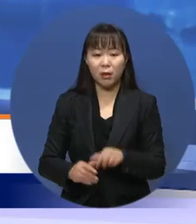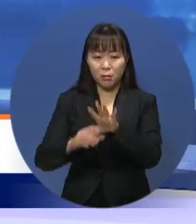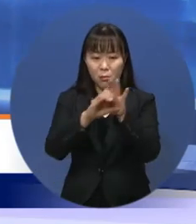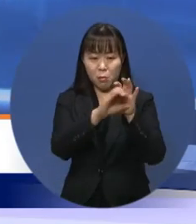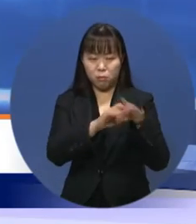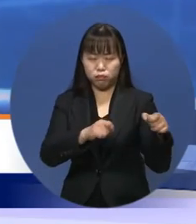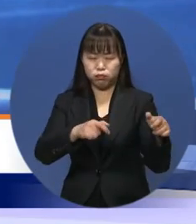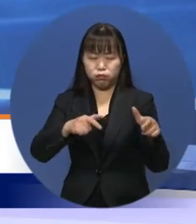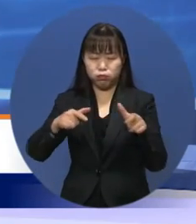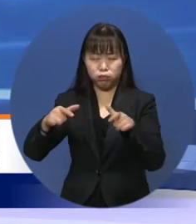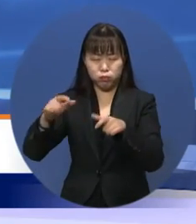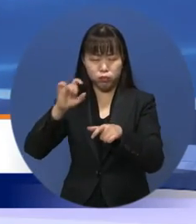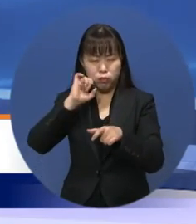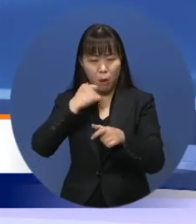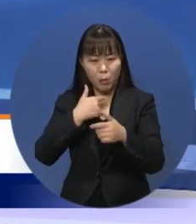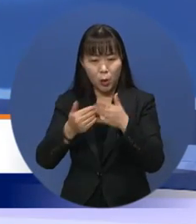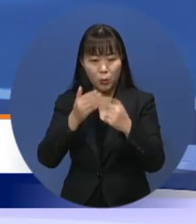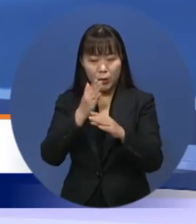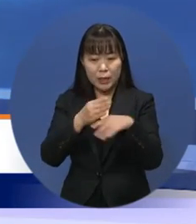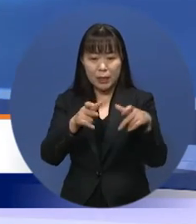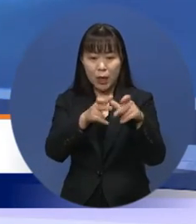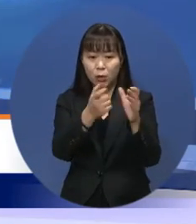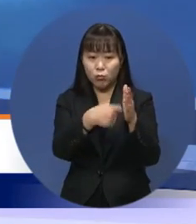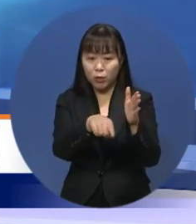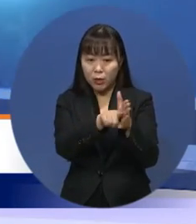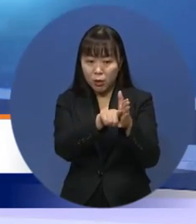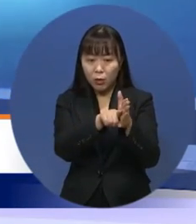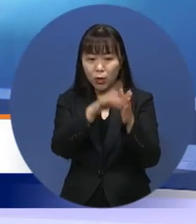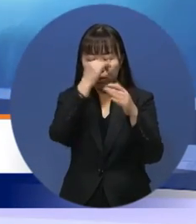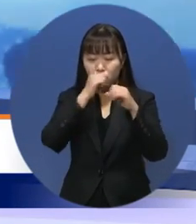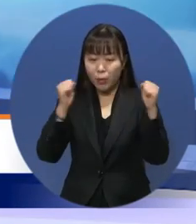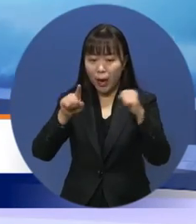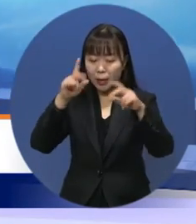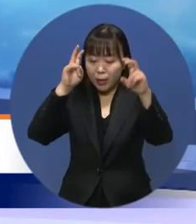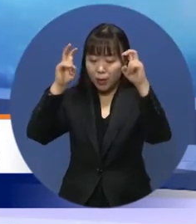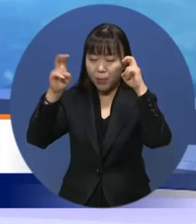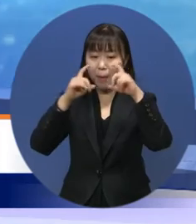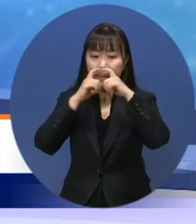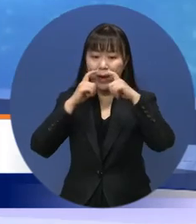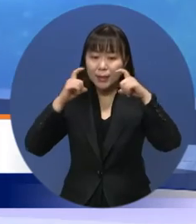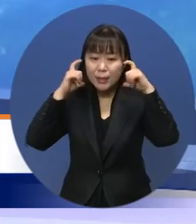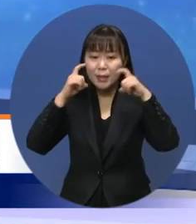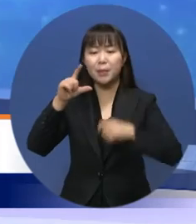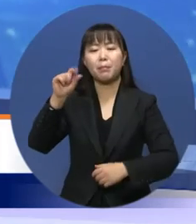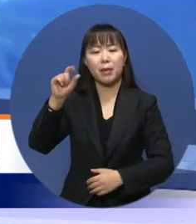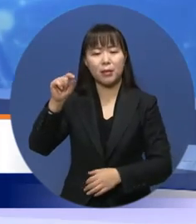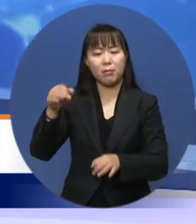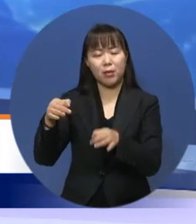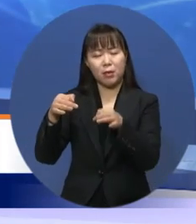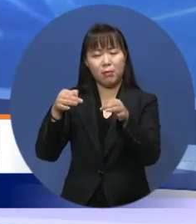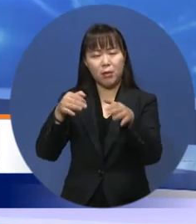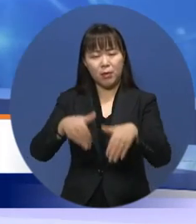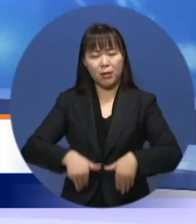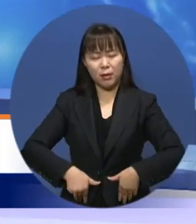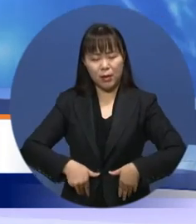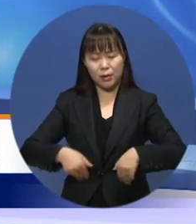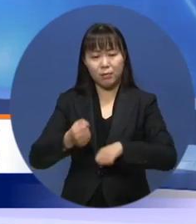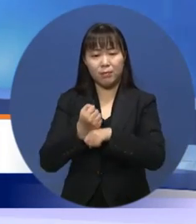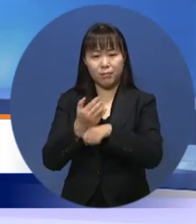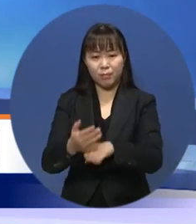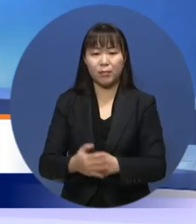코로나19의 확산으로 어려움을 겪고 있는 장애인을 위해 충북의 한 기업이 마스크 만장을 기부하며 온정을